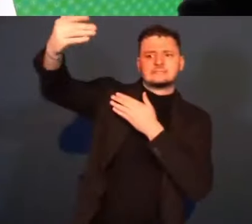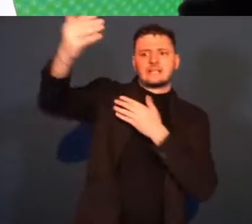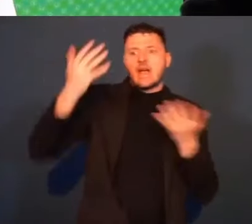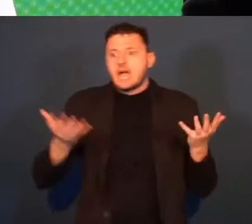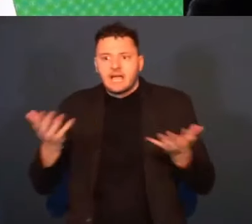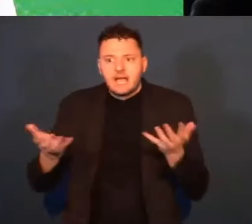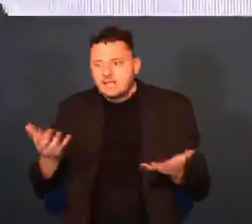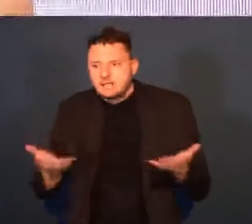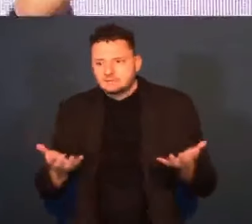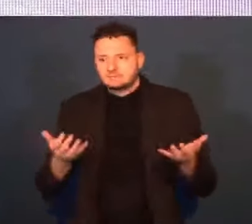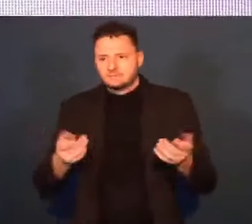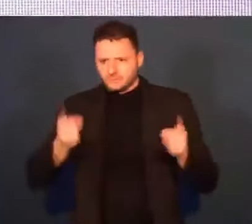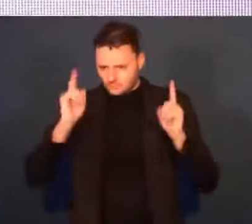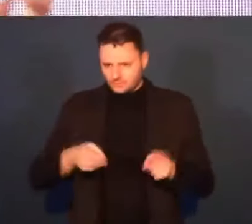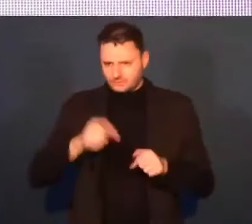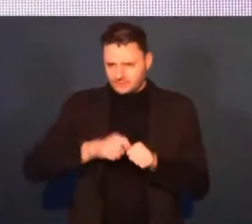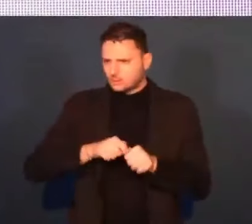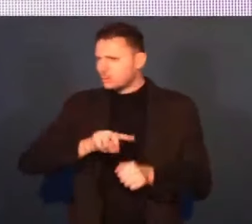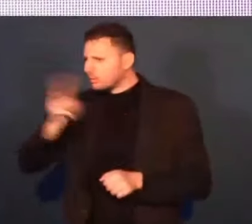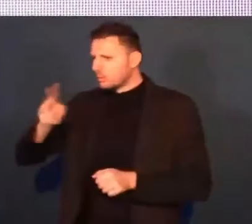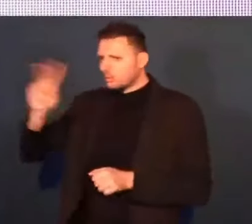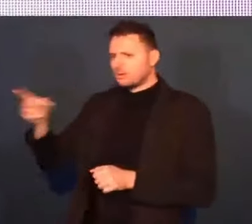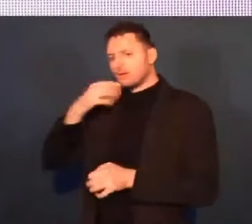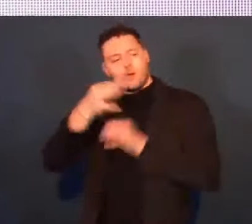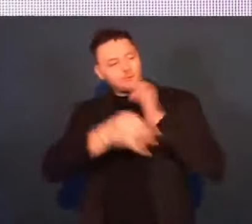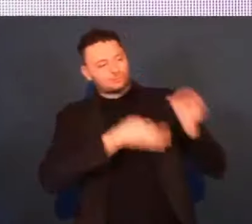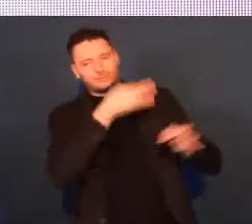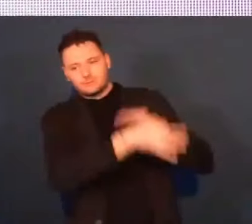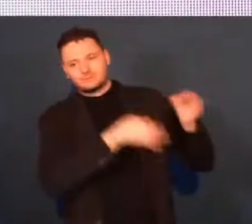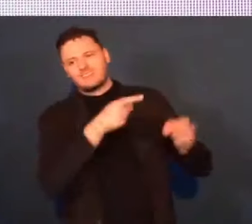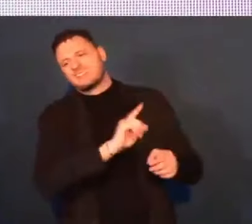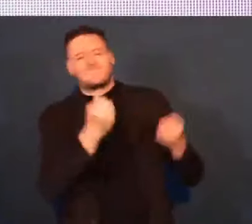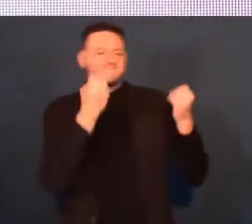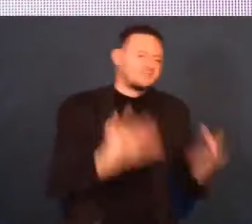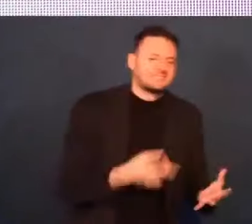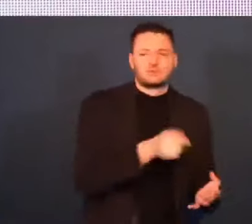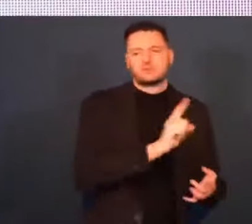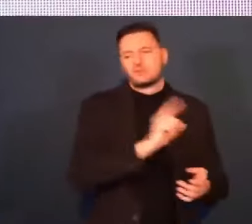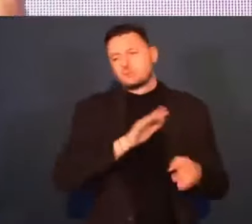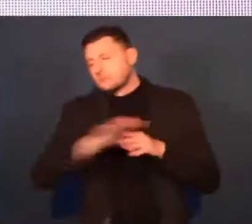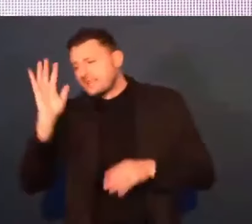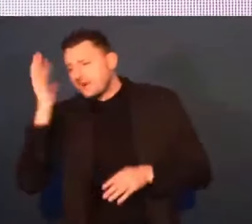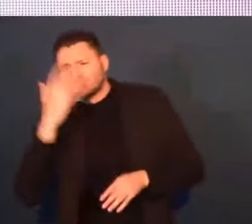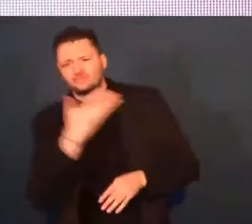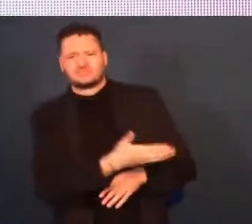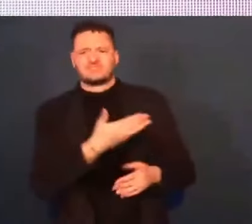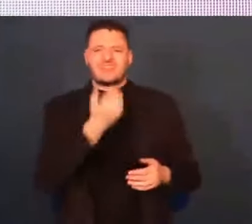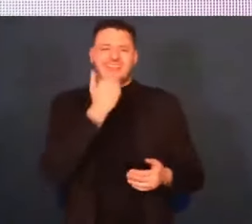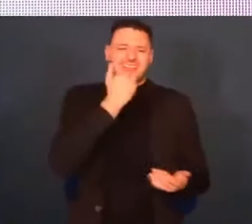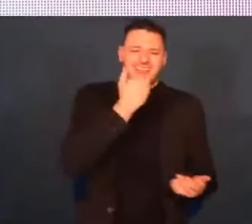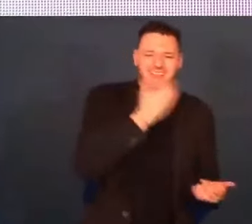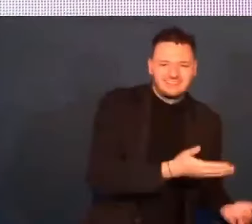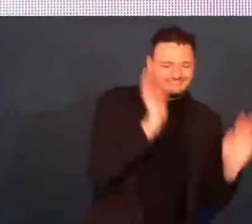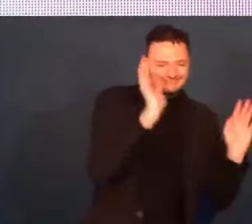колкото и всички да обясняват и в нашия лагер, и в другите лагери, че това е невъзможно, че това е безумие, ха-ха-ха, не се прави така,